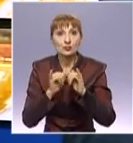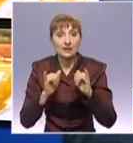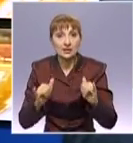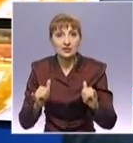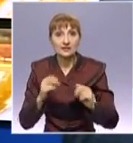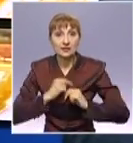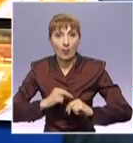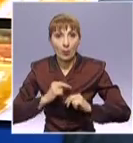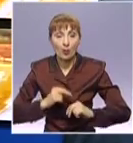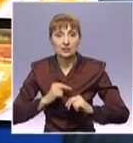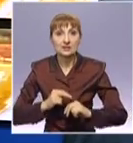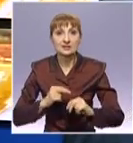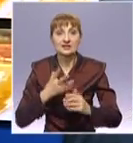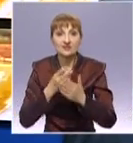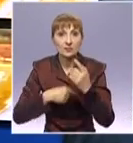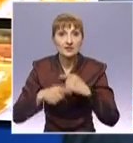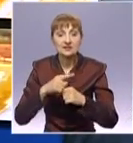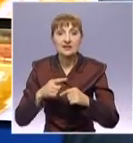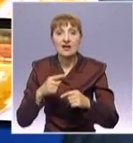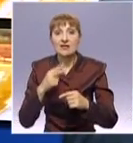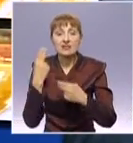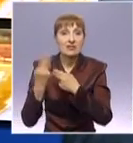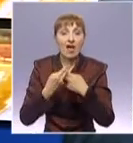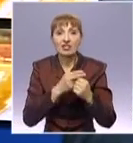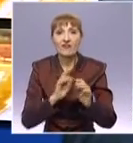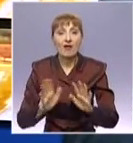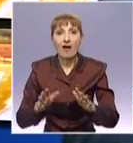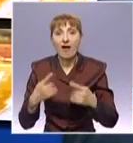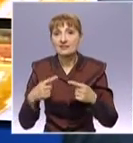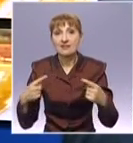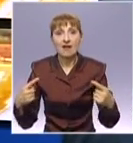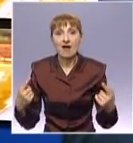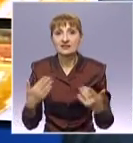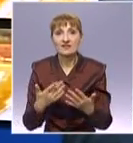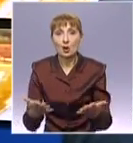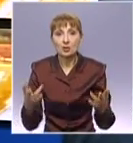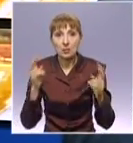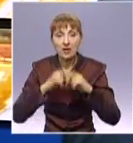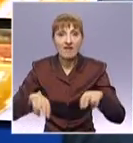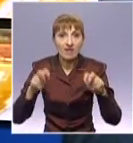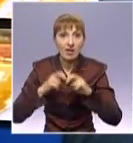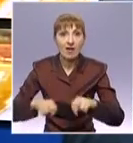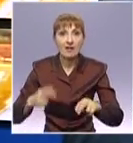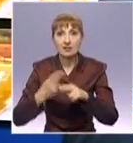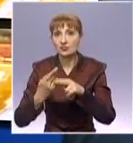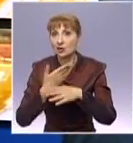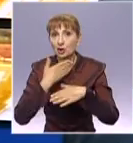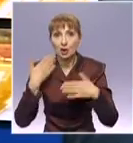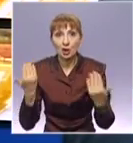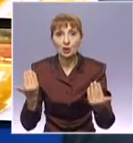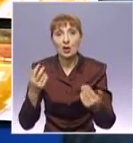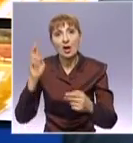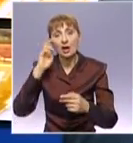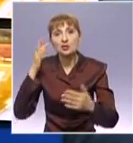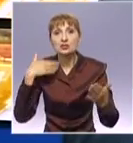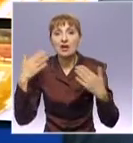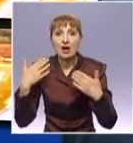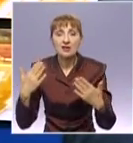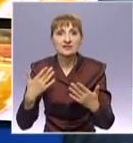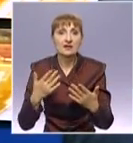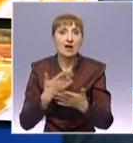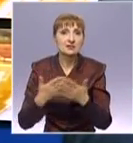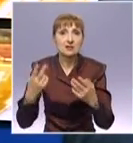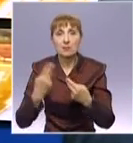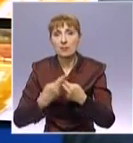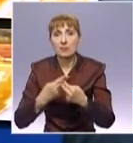деятельности, именно на своем бизнесе, не отвлекаясь на всякого рода проверки, взаимоотношения с государственными органами.